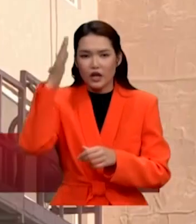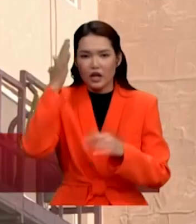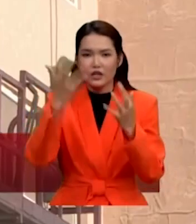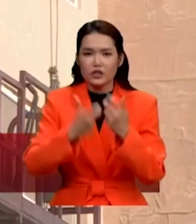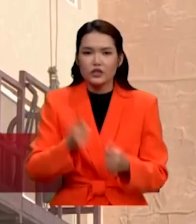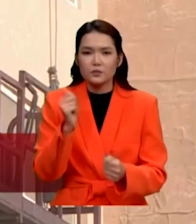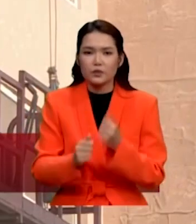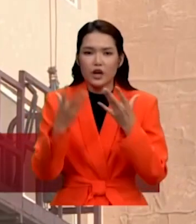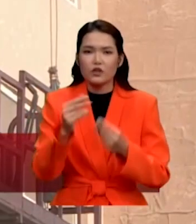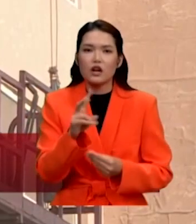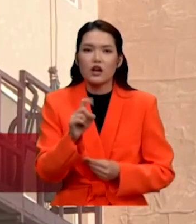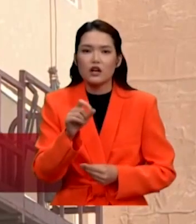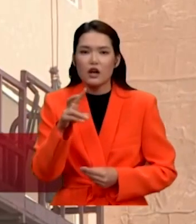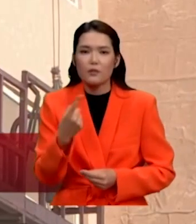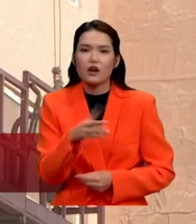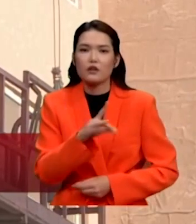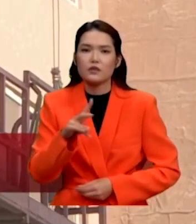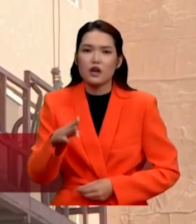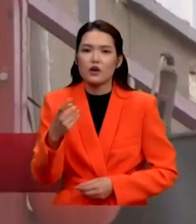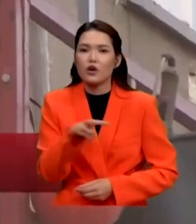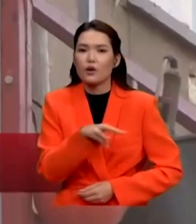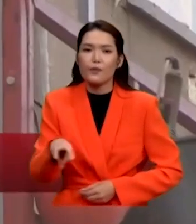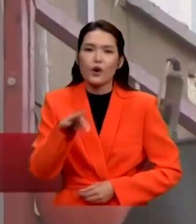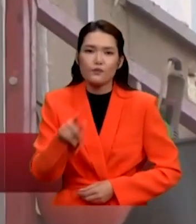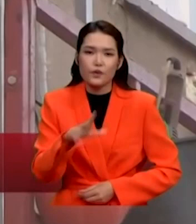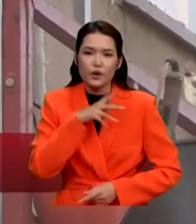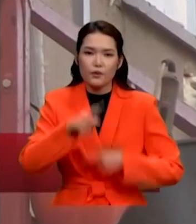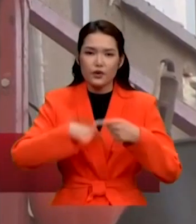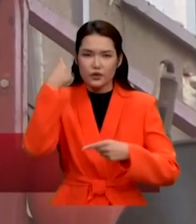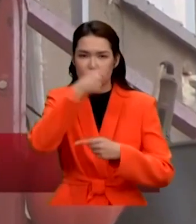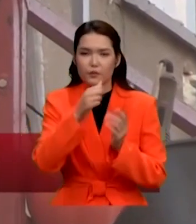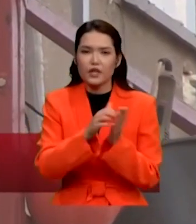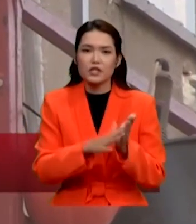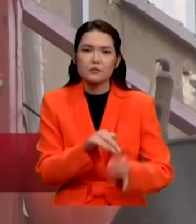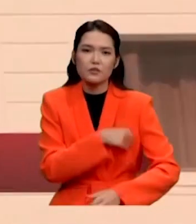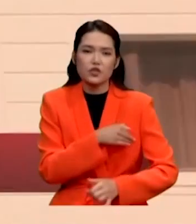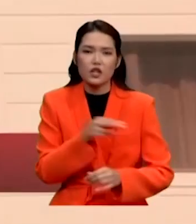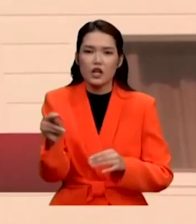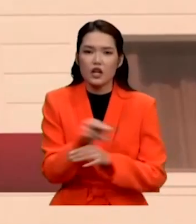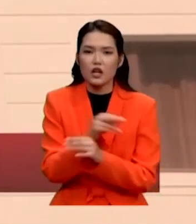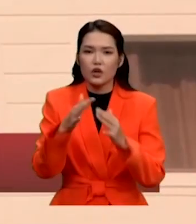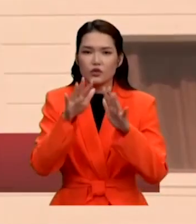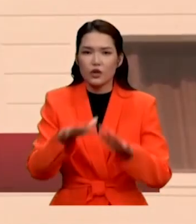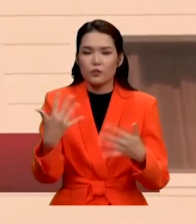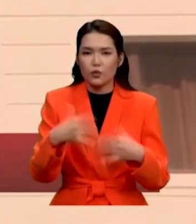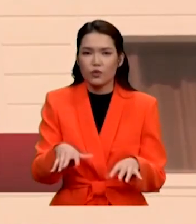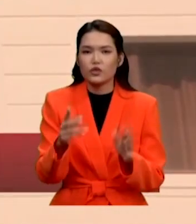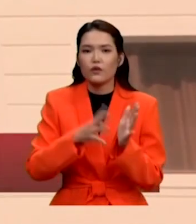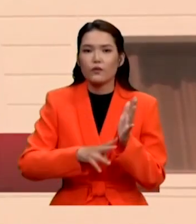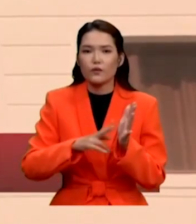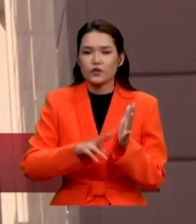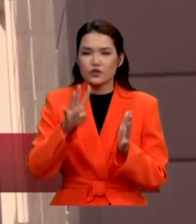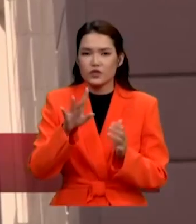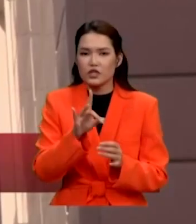этажками обошлись в 1 миллиард 40 миллионов тенге. В следующем году в списке желающих отремонтировать дом уже 84